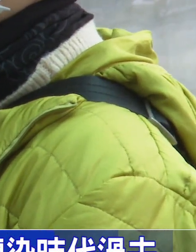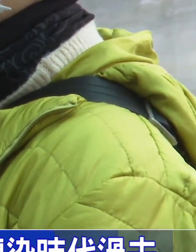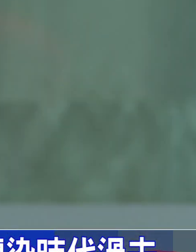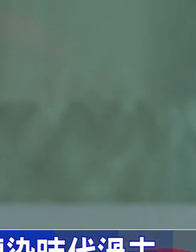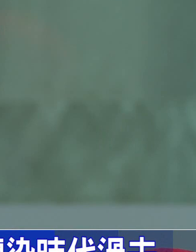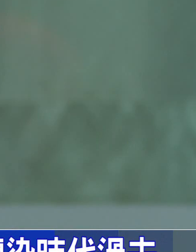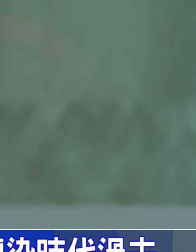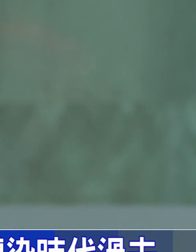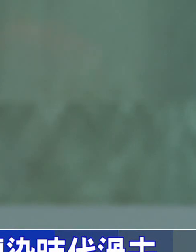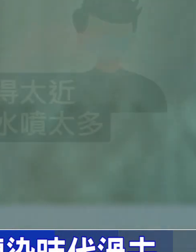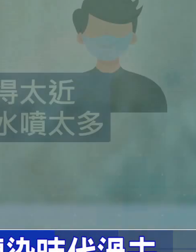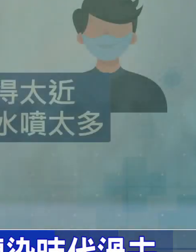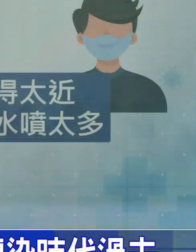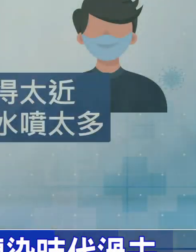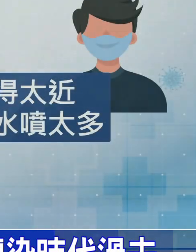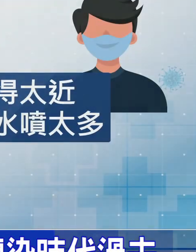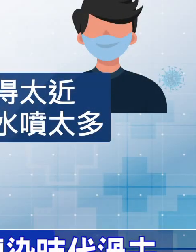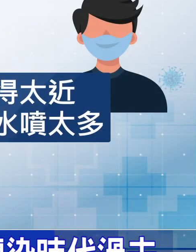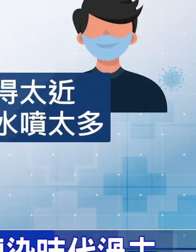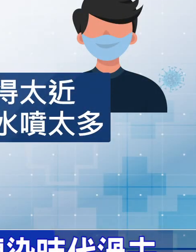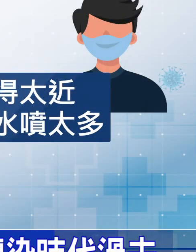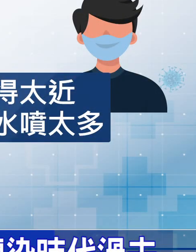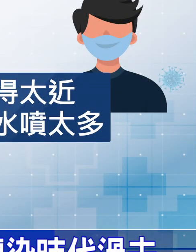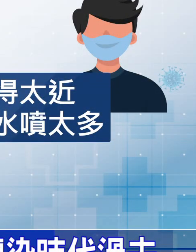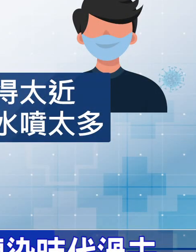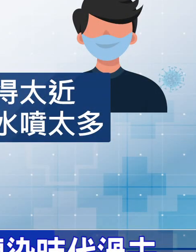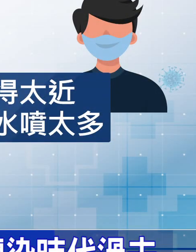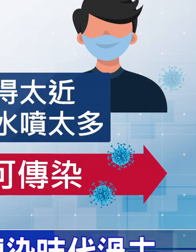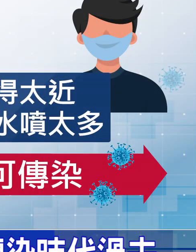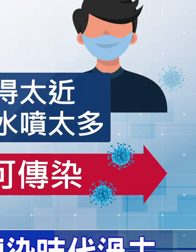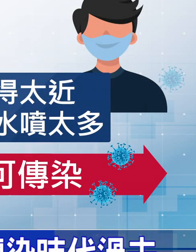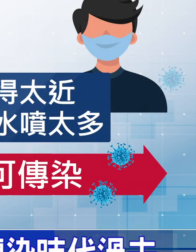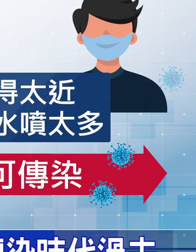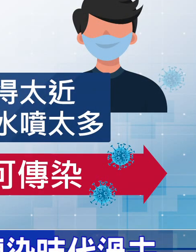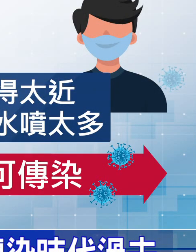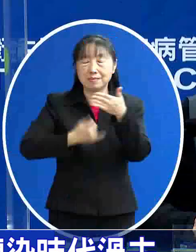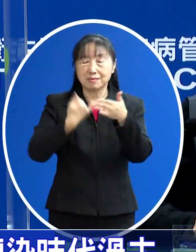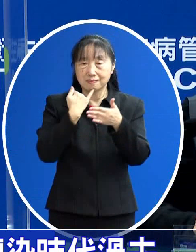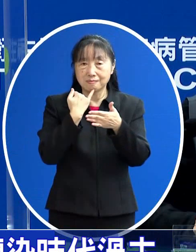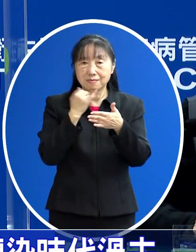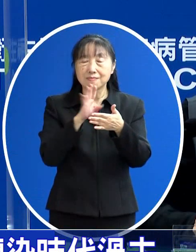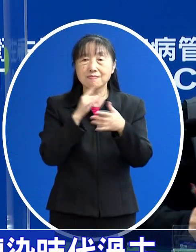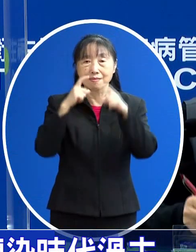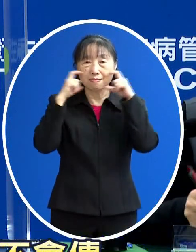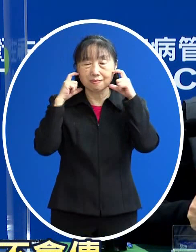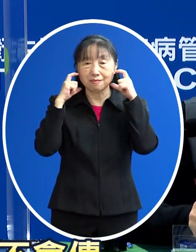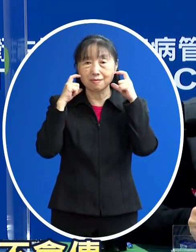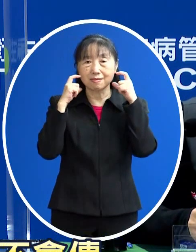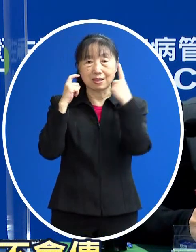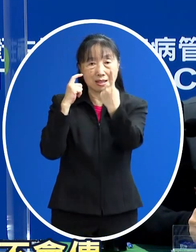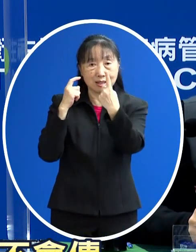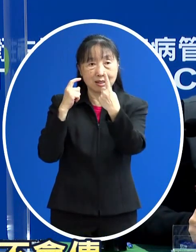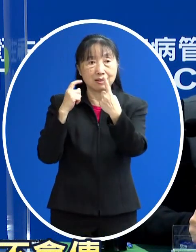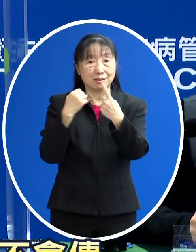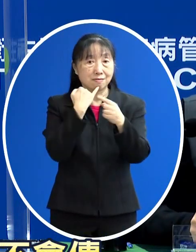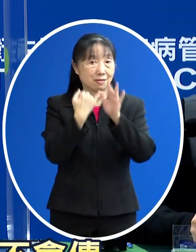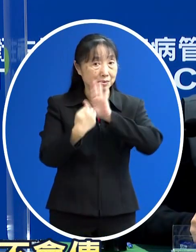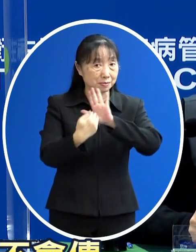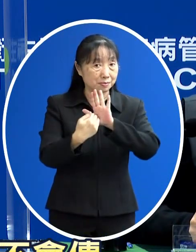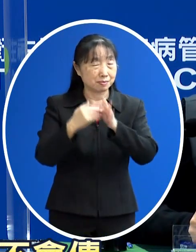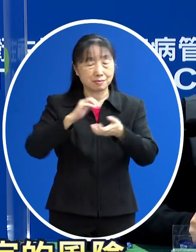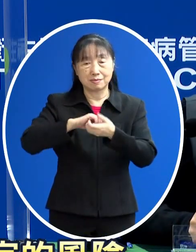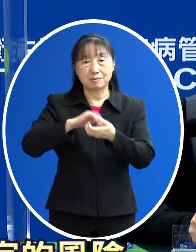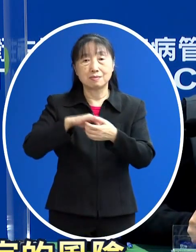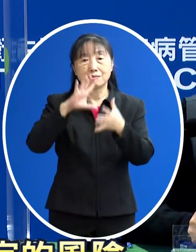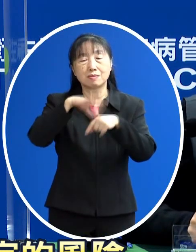了。以 Omicron 来说，如果两个人靠得太近，或是口水喷太多，还是有可能传染。 是不是戴了口罩就一定不会传？没